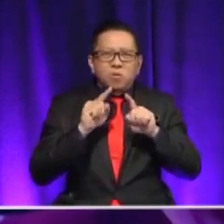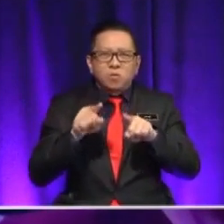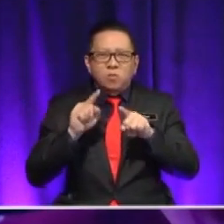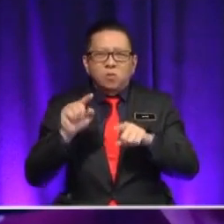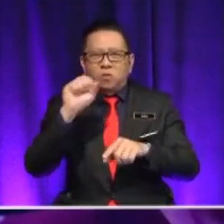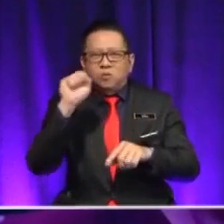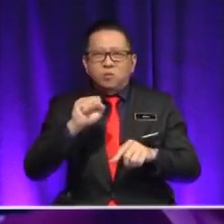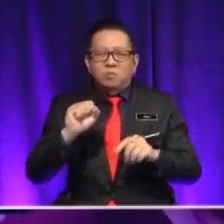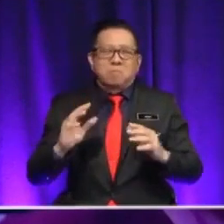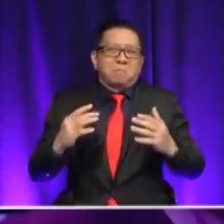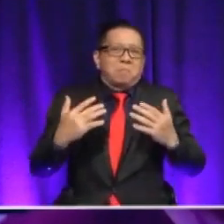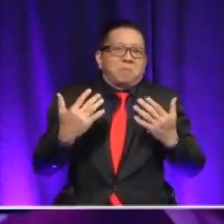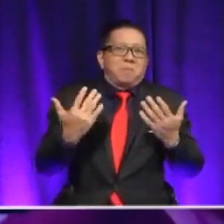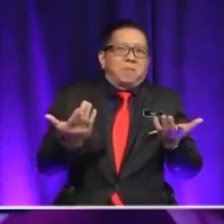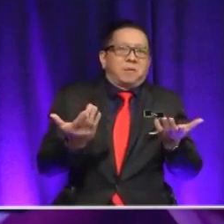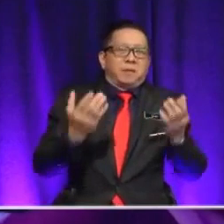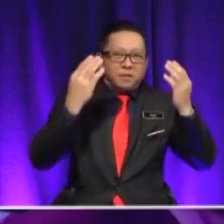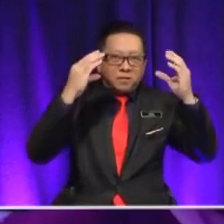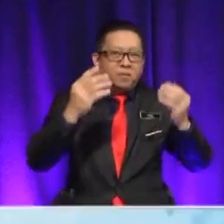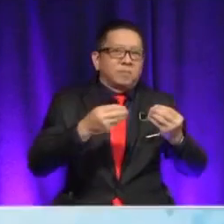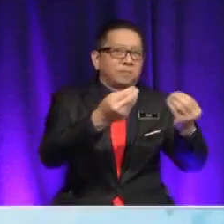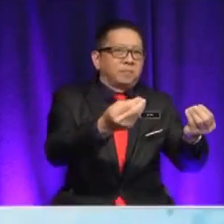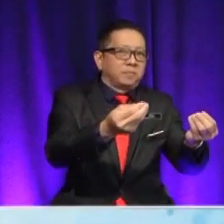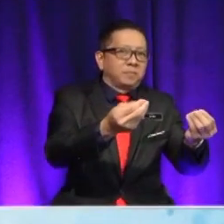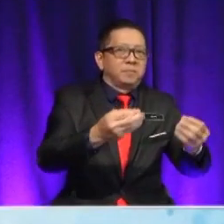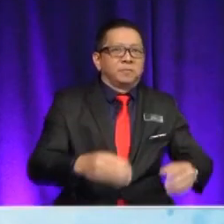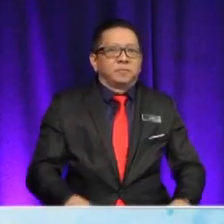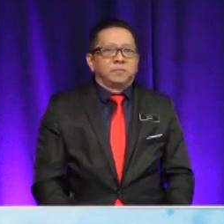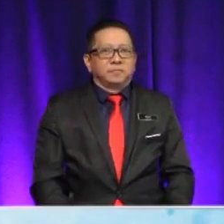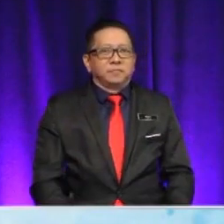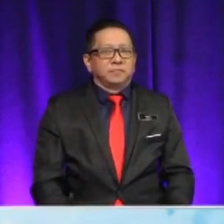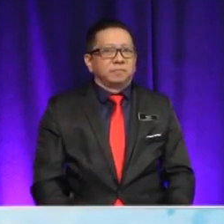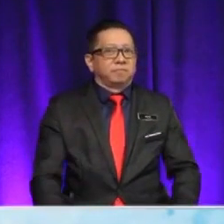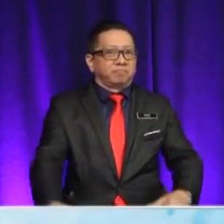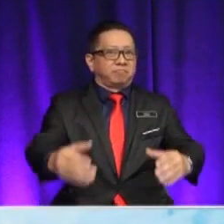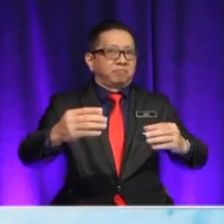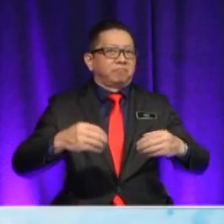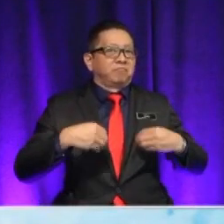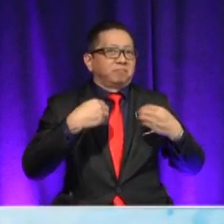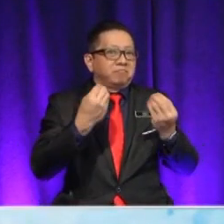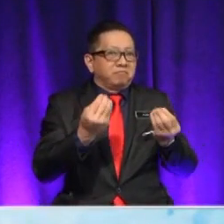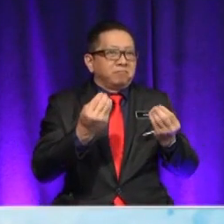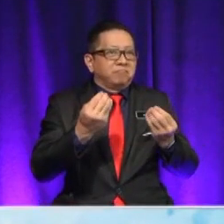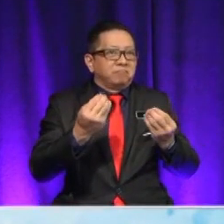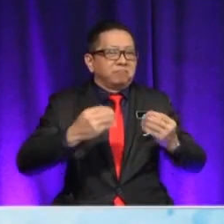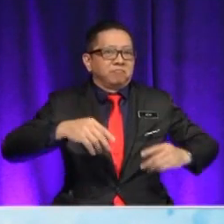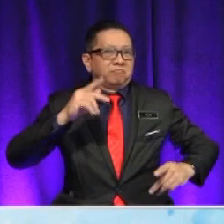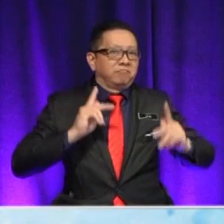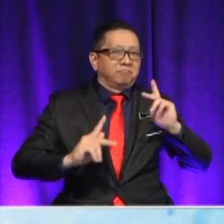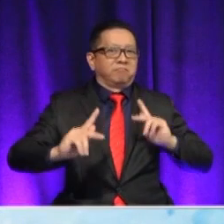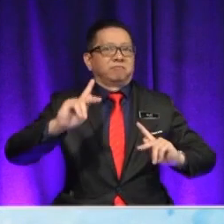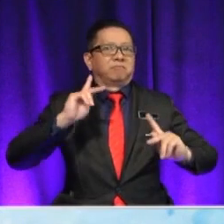bagaimana prestasi mereka secara keseluruhannya pada hari ini, cikgu? Okey, jadi prestasi secara keseluruhannya, okey, cikgu Farah